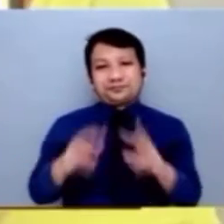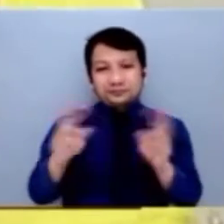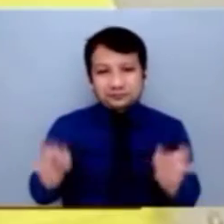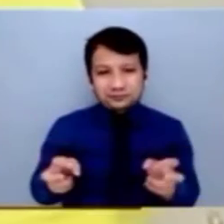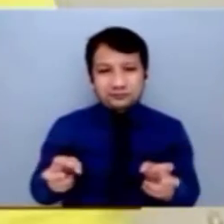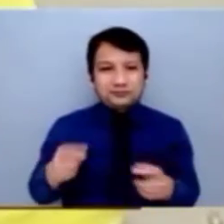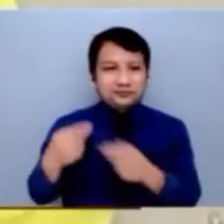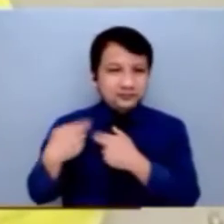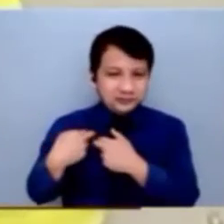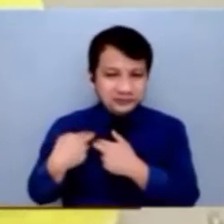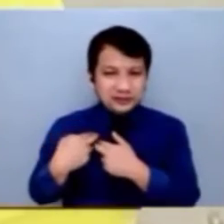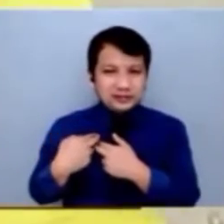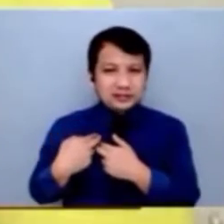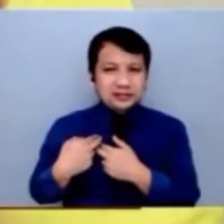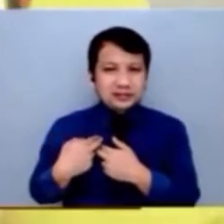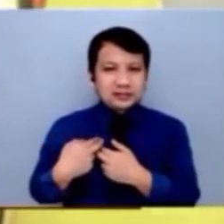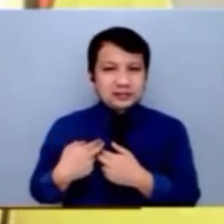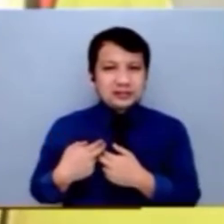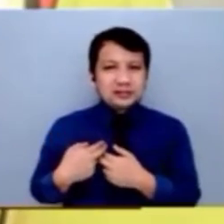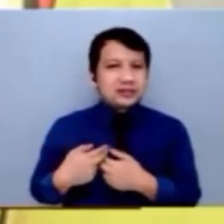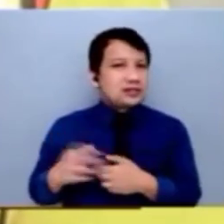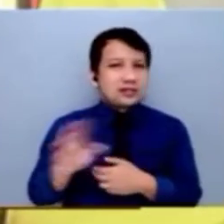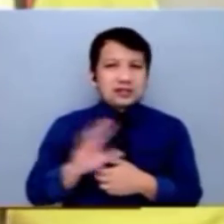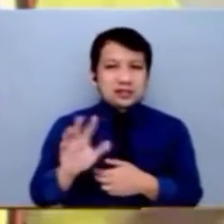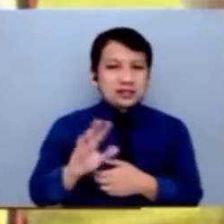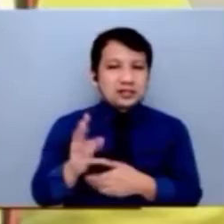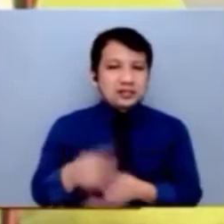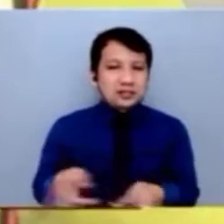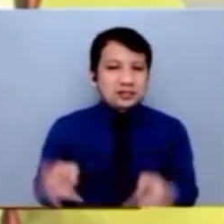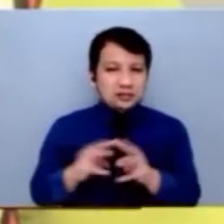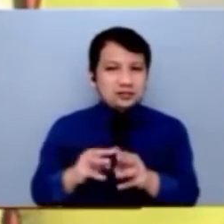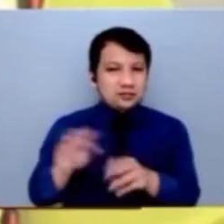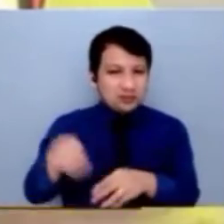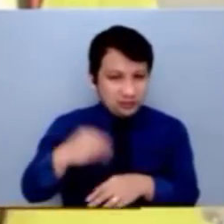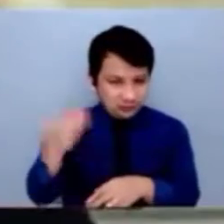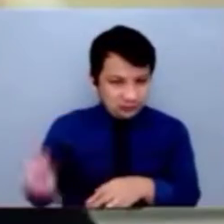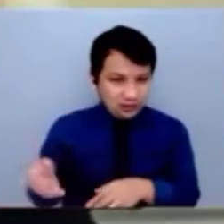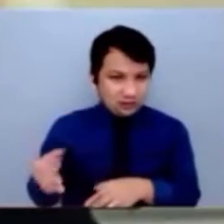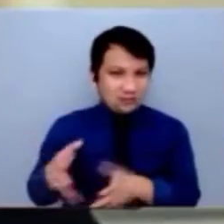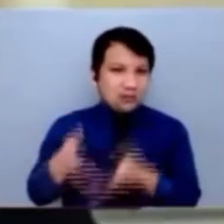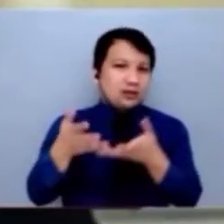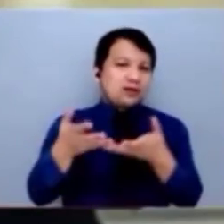accountability. Ang worst, hindi nabibigay, nararatin lang.